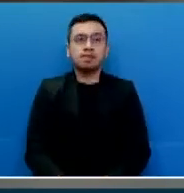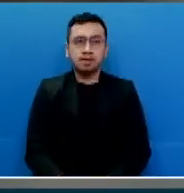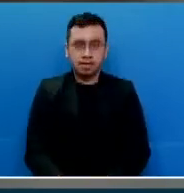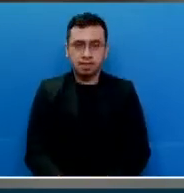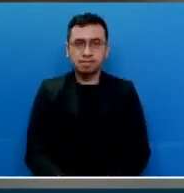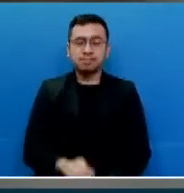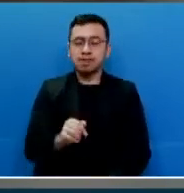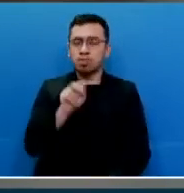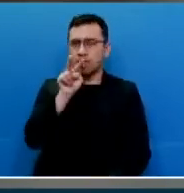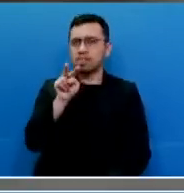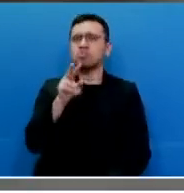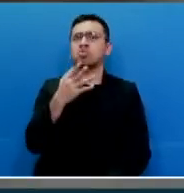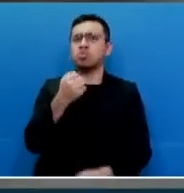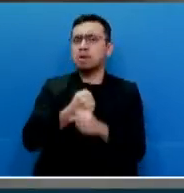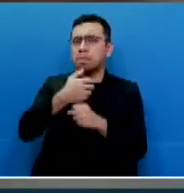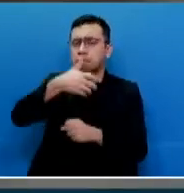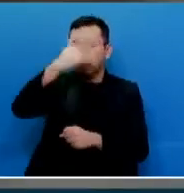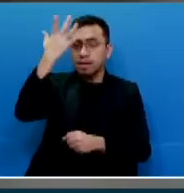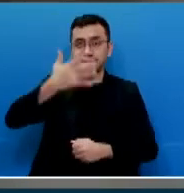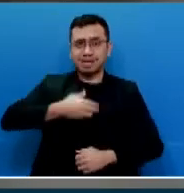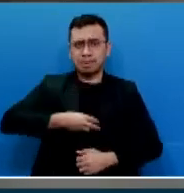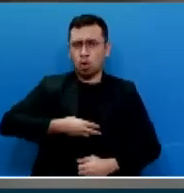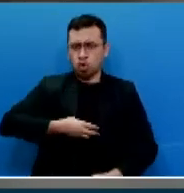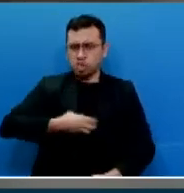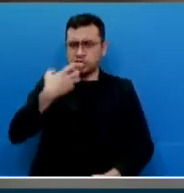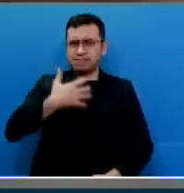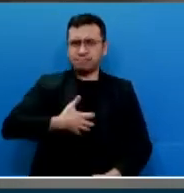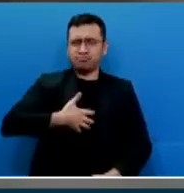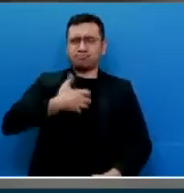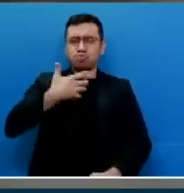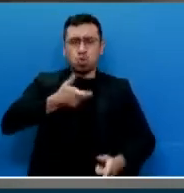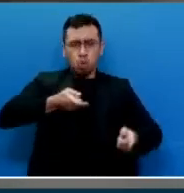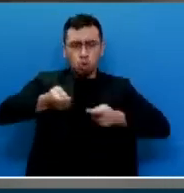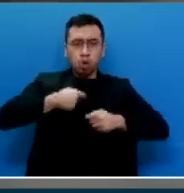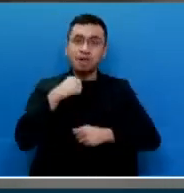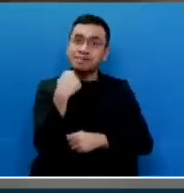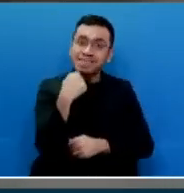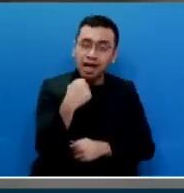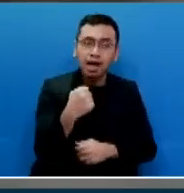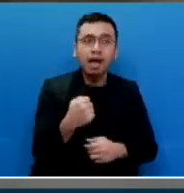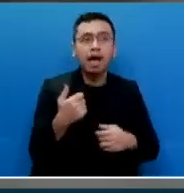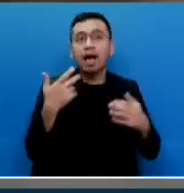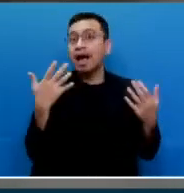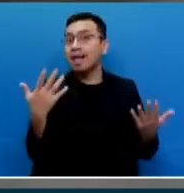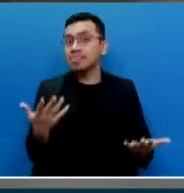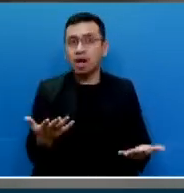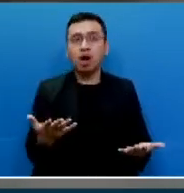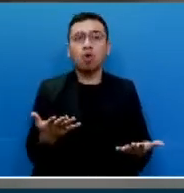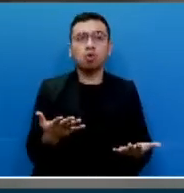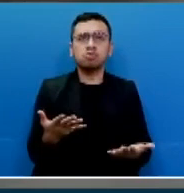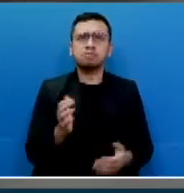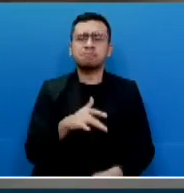ketidak mampuan menahan emosi lalu kemudian ada semacam rasa malu atau rasa tersiksa secara